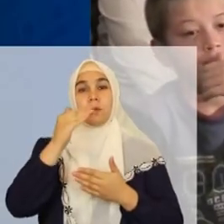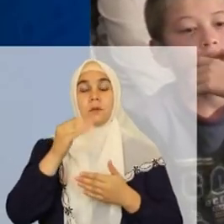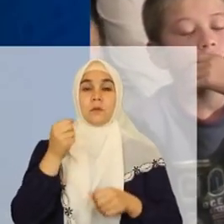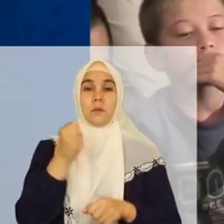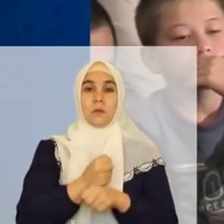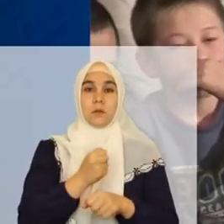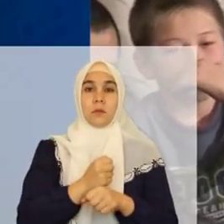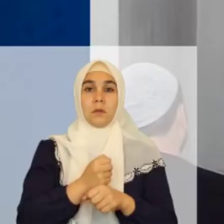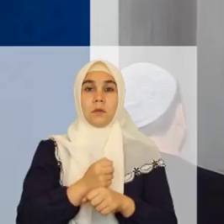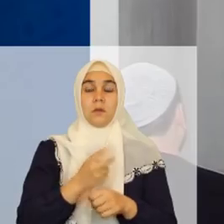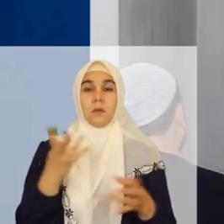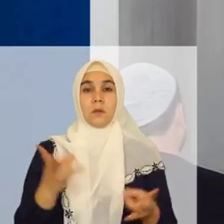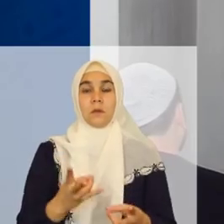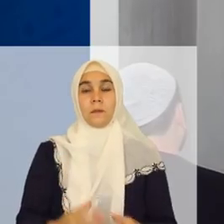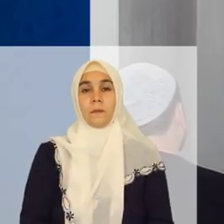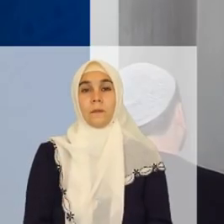holat.